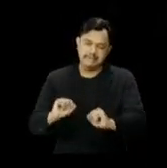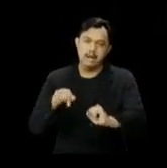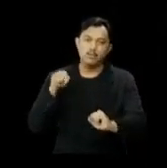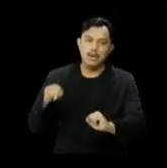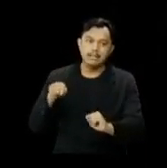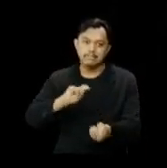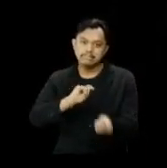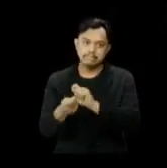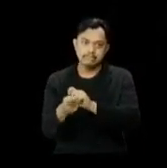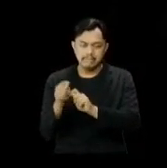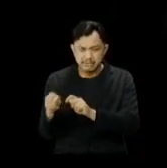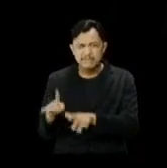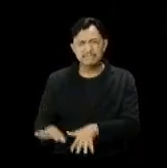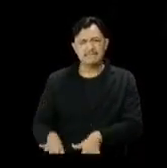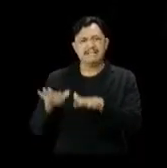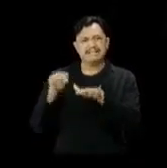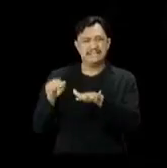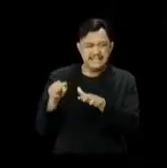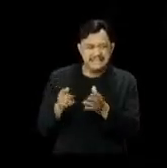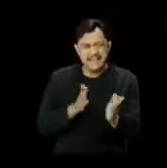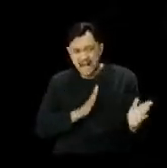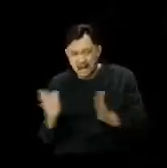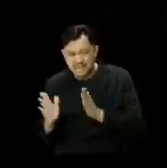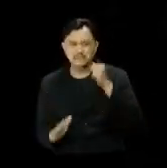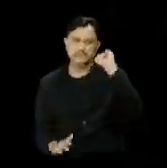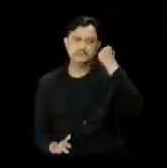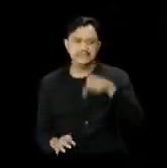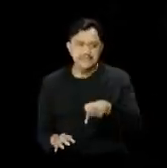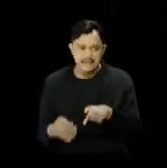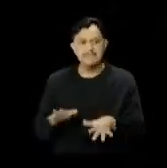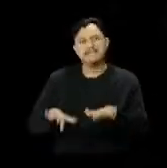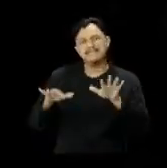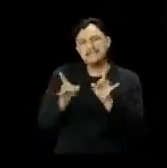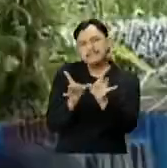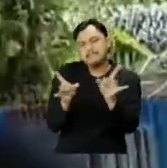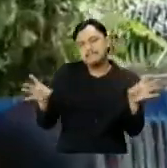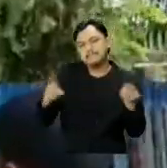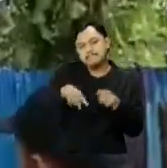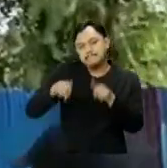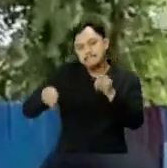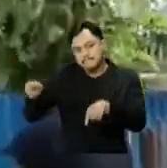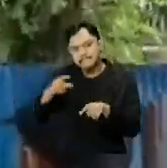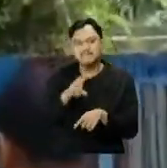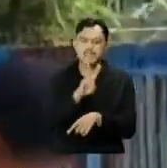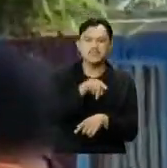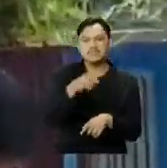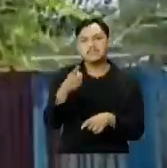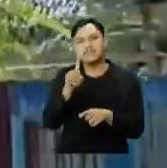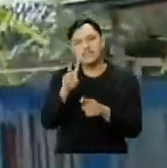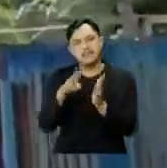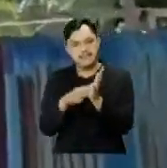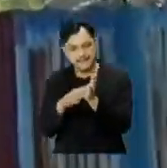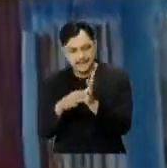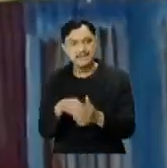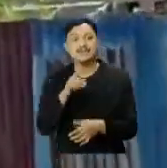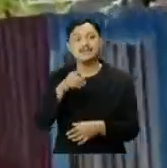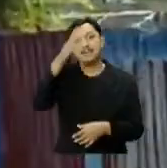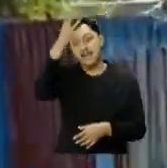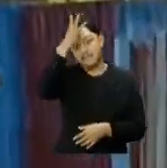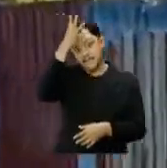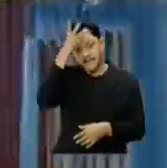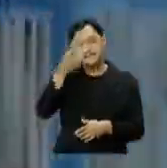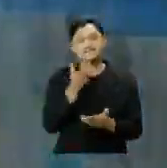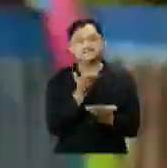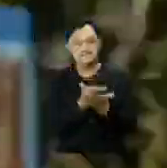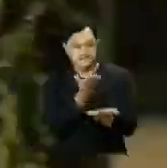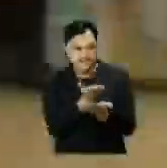masif dan tak terkendali. Saat ini, ketinggian banjir bervariasi antara 1 hingga 2 meter. BPBD Provinsi Kalimantan Barat juga meminta BPBD